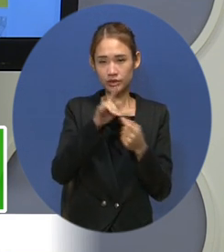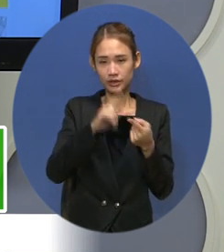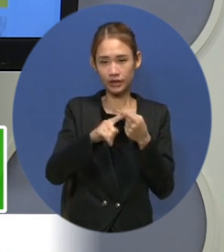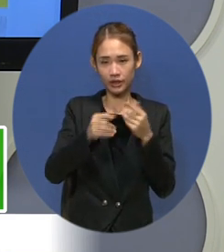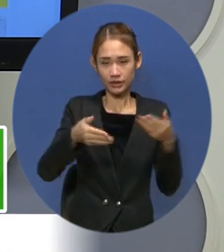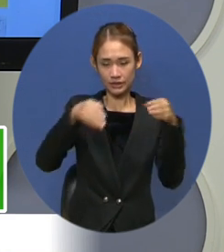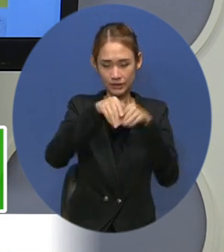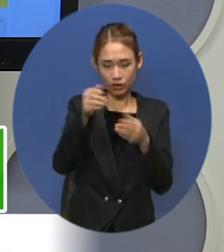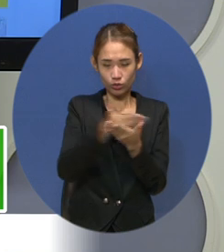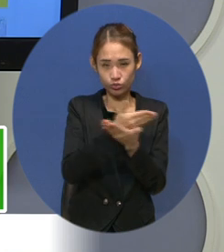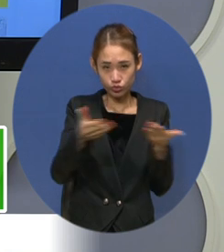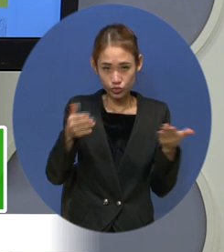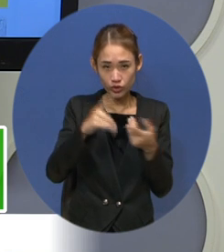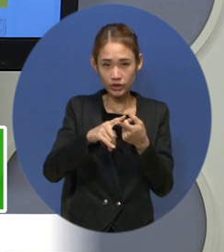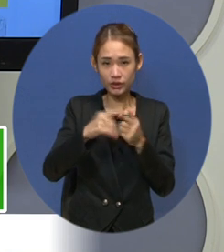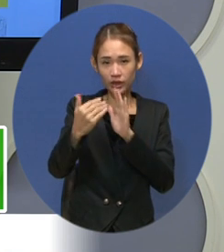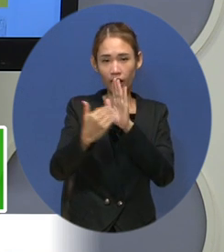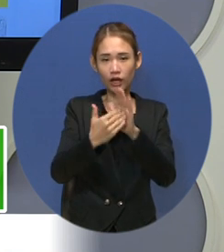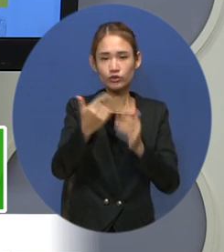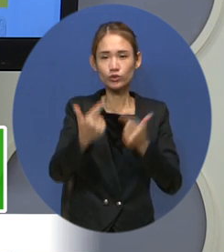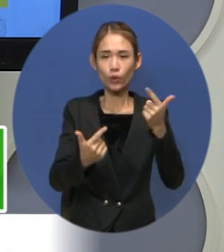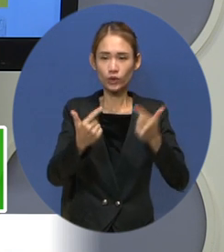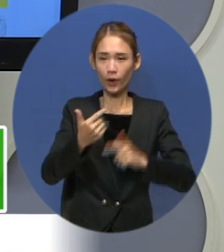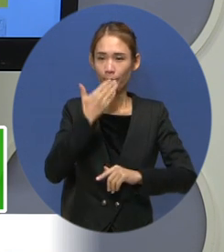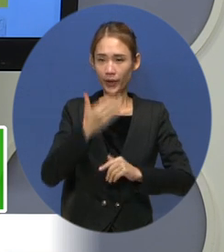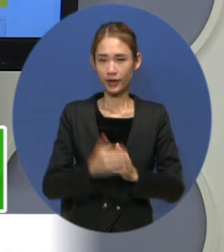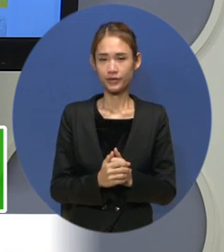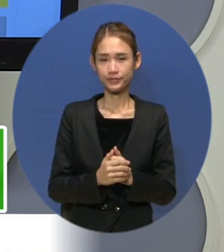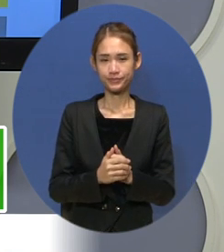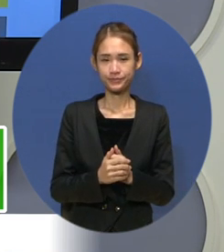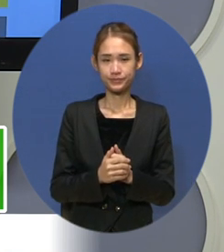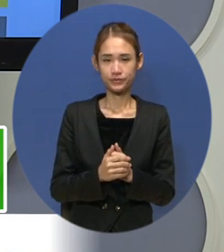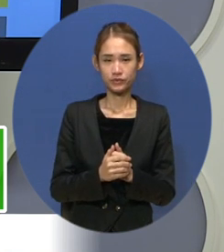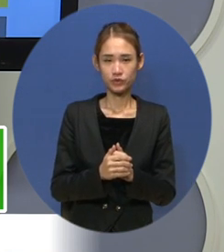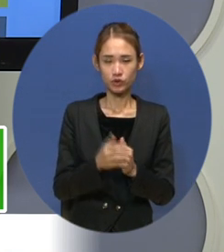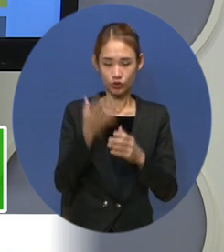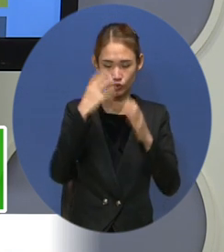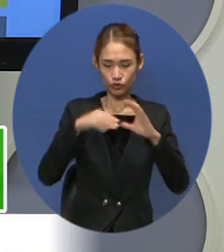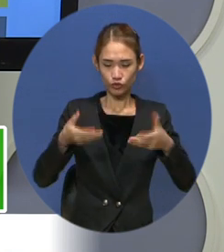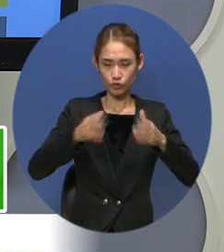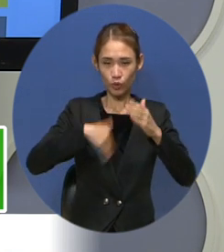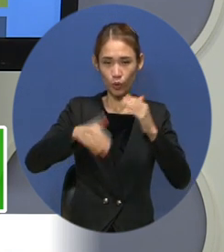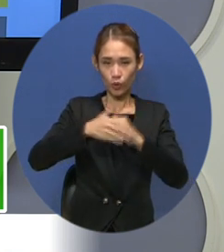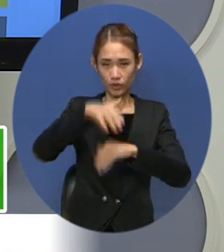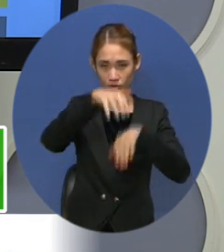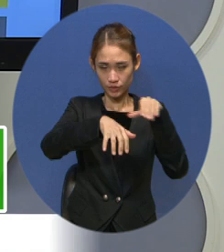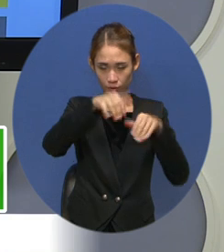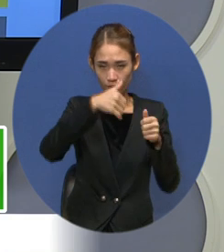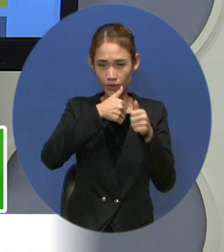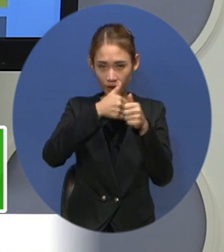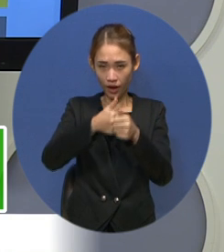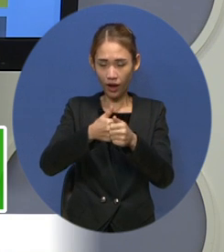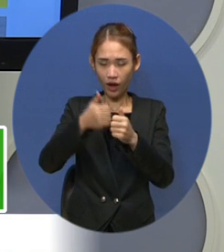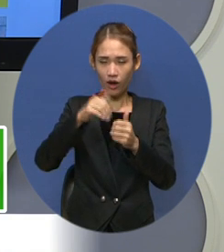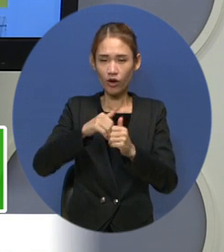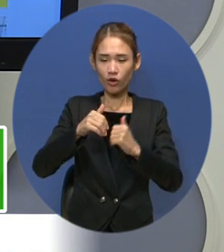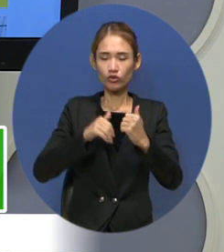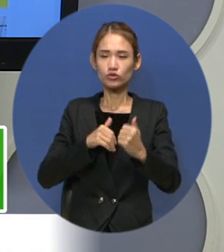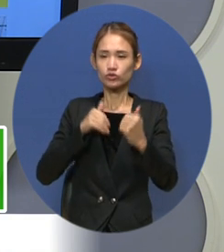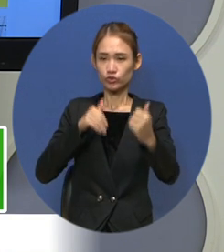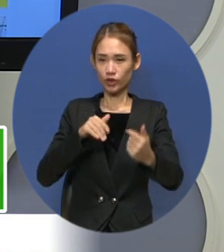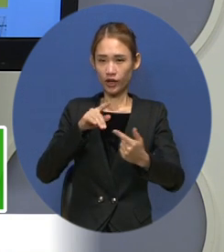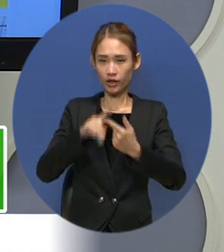분류는 추후 방역 상황에 따라 조정 될 수 있습니다 국공립 시설은 시설별 특성에 따라 거리두기 단계